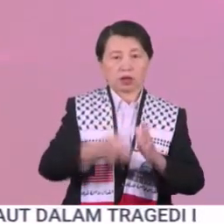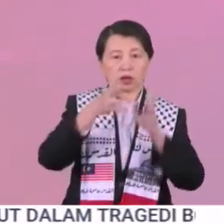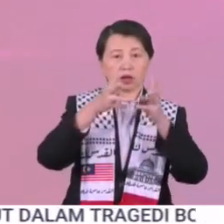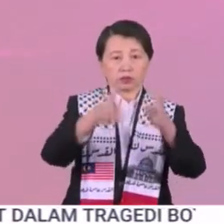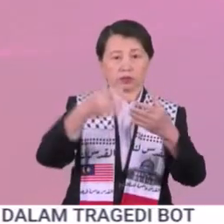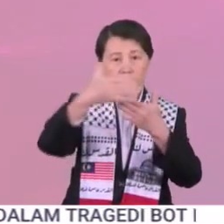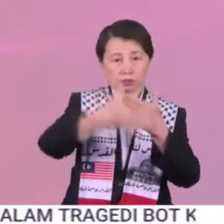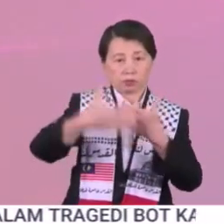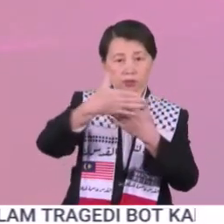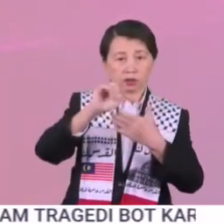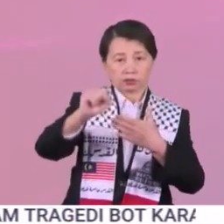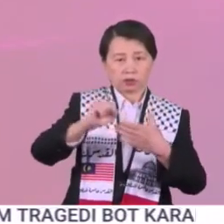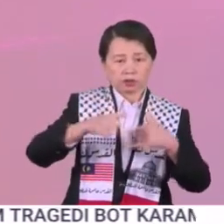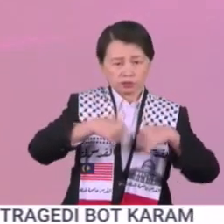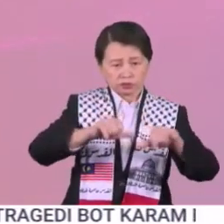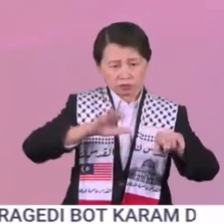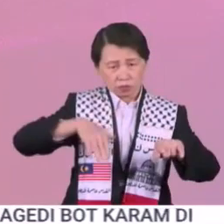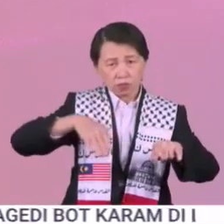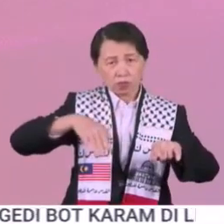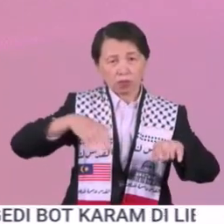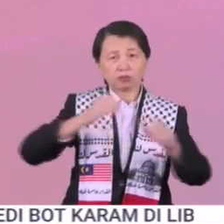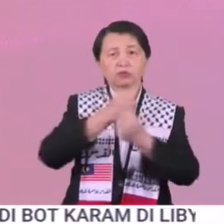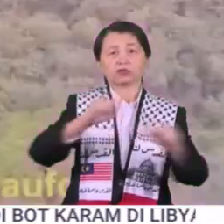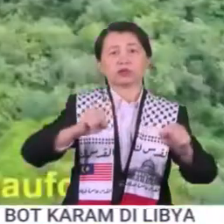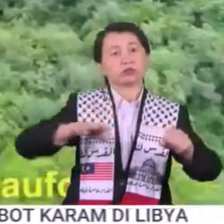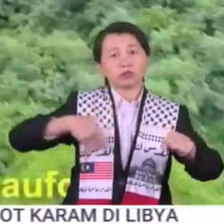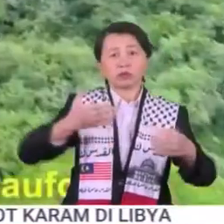Pan Borneo Sabah yang masih belum disiapkan.